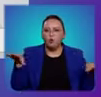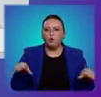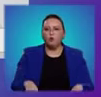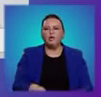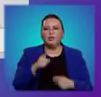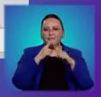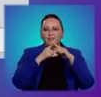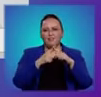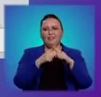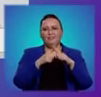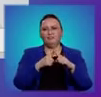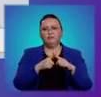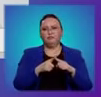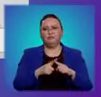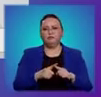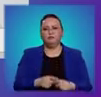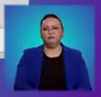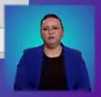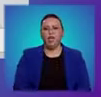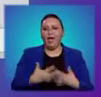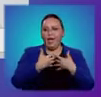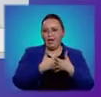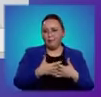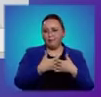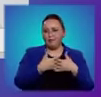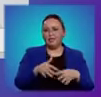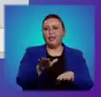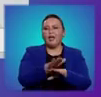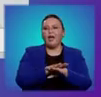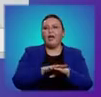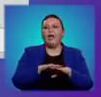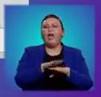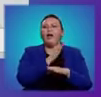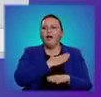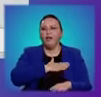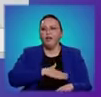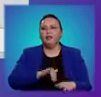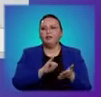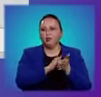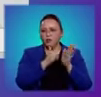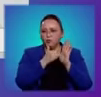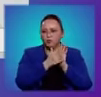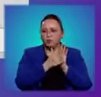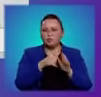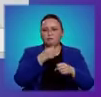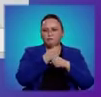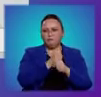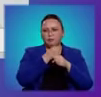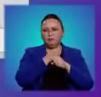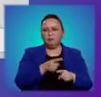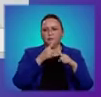ихэд цээрлэн жухамдаа амтныг хайрлахын учир хөнөөхийг